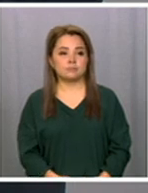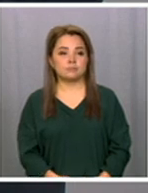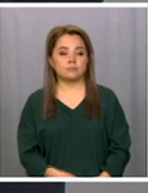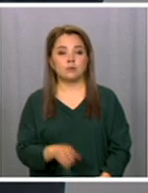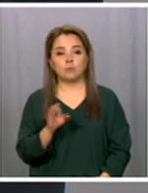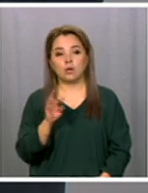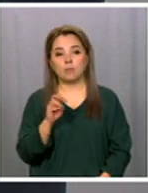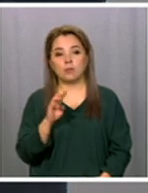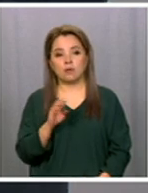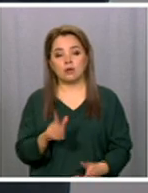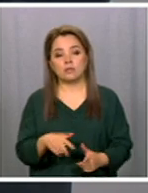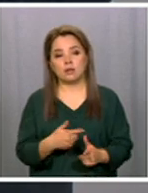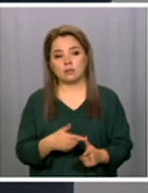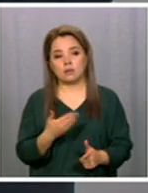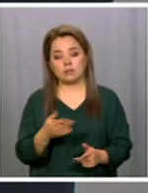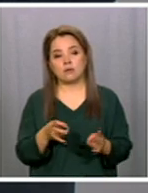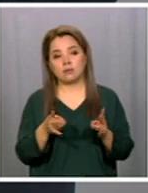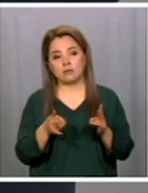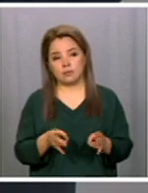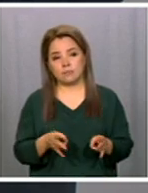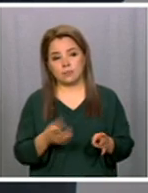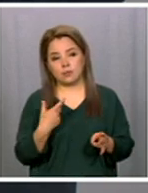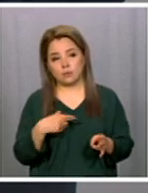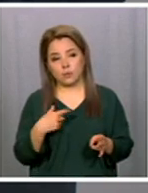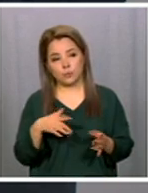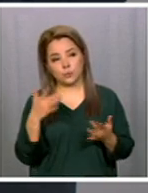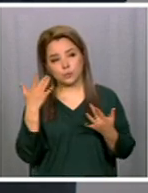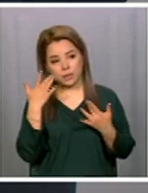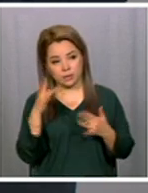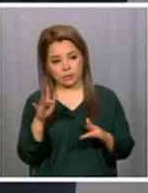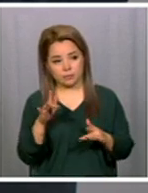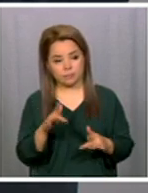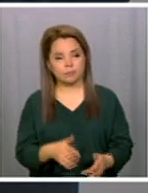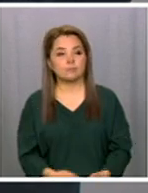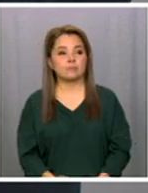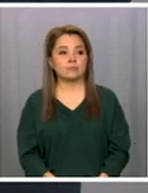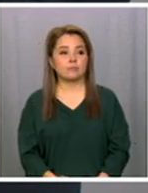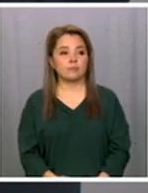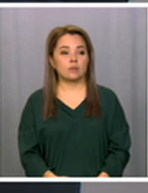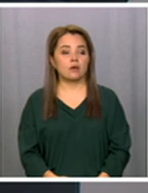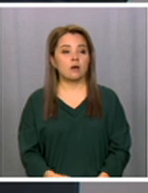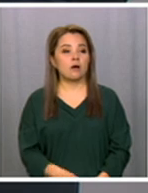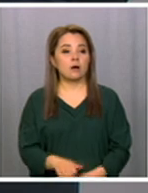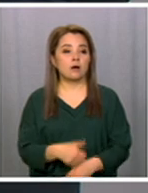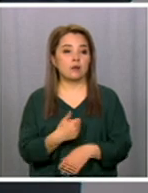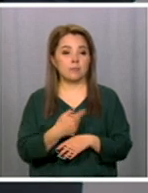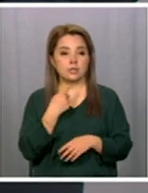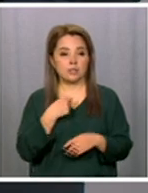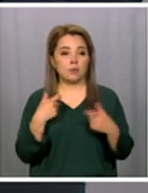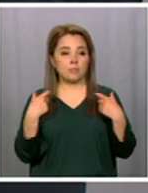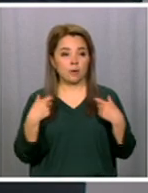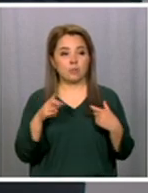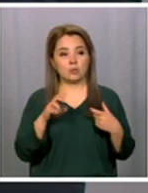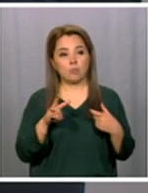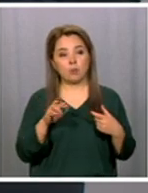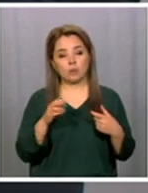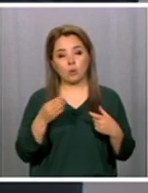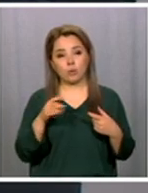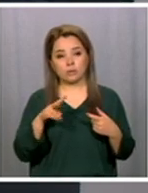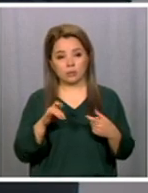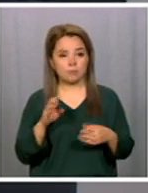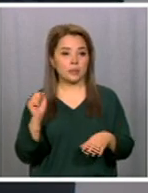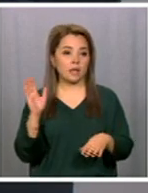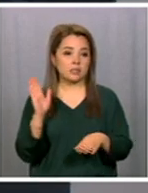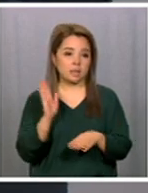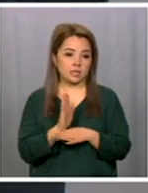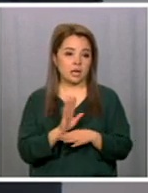Барамбаев называет свое ранение случайным. Командир батальона Бауржан Момушола